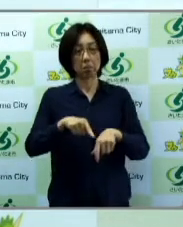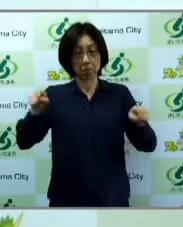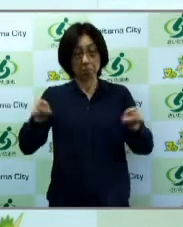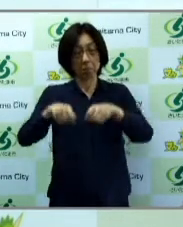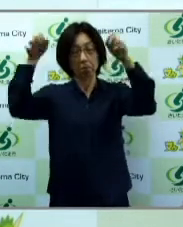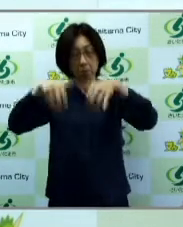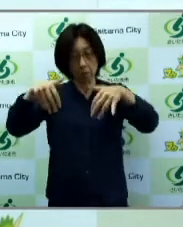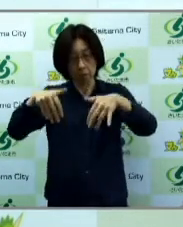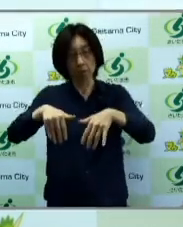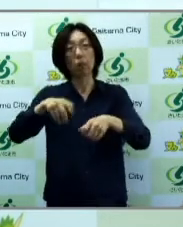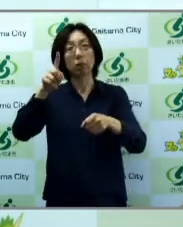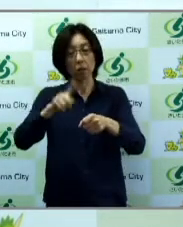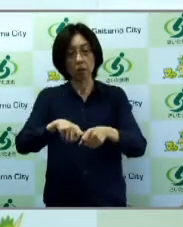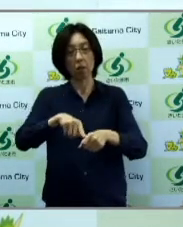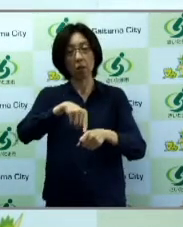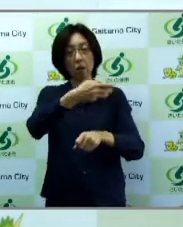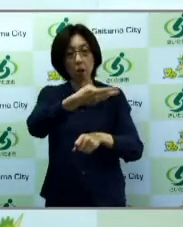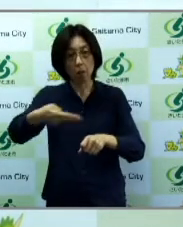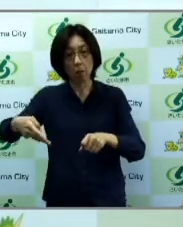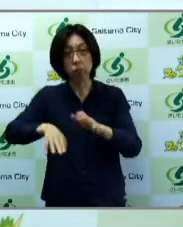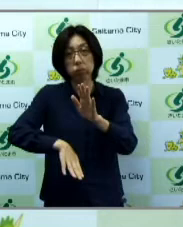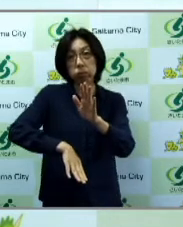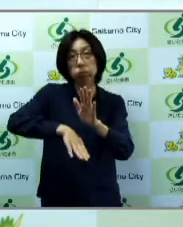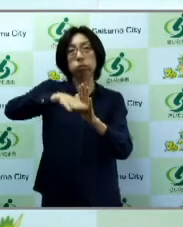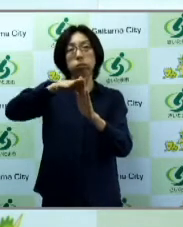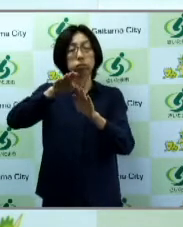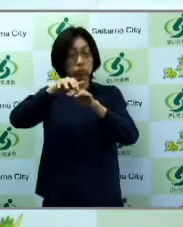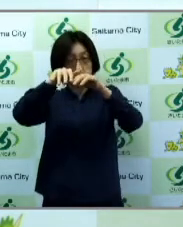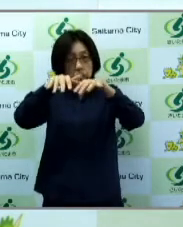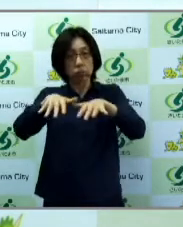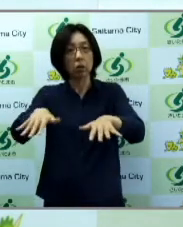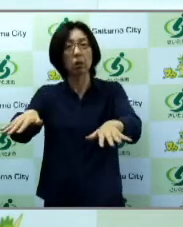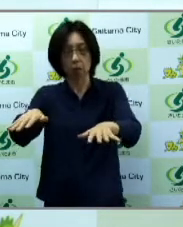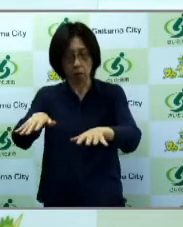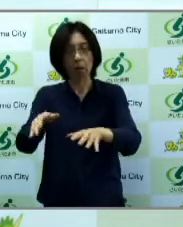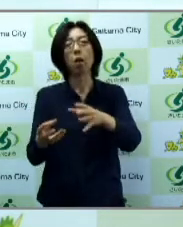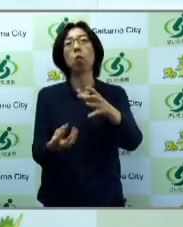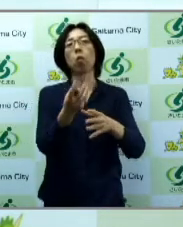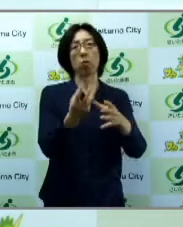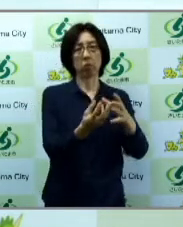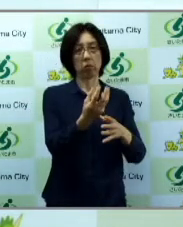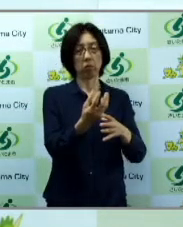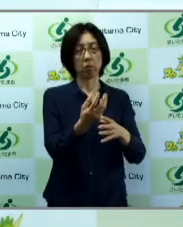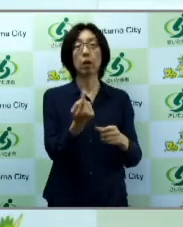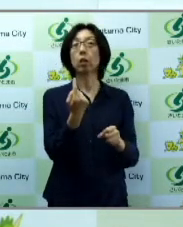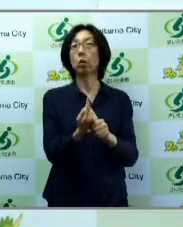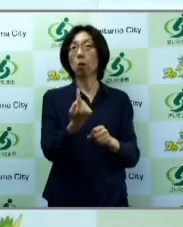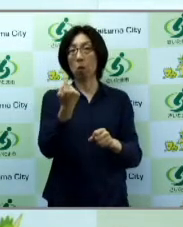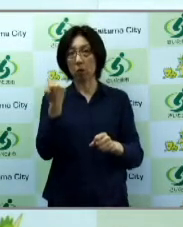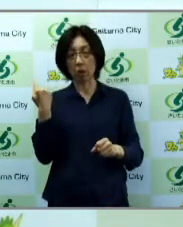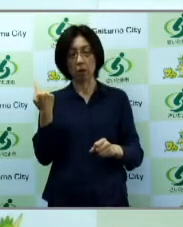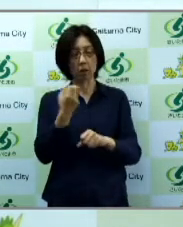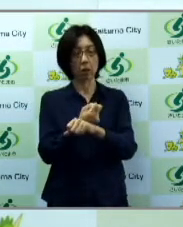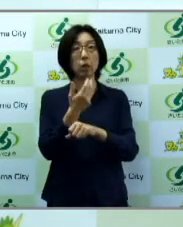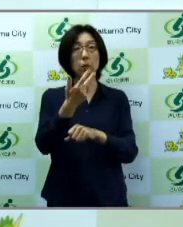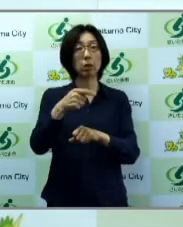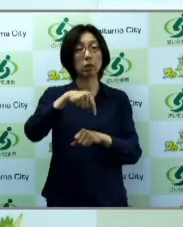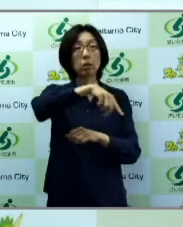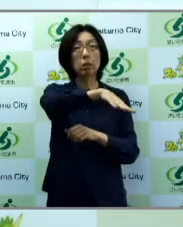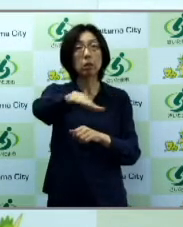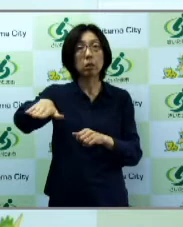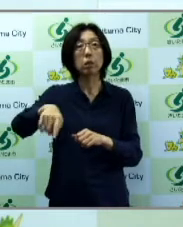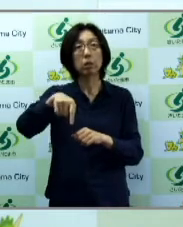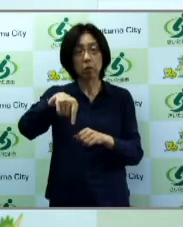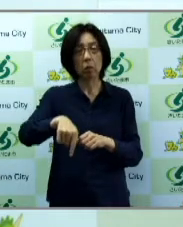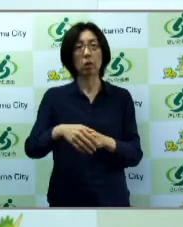ね、頻発しているところであります。御市におきましても、昨年令和元年にですね、令和元